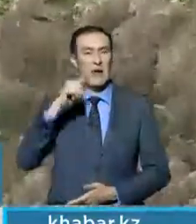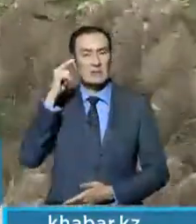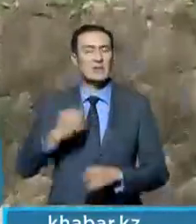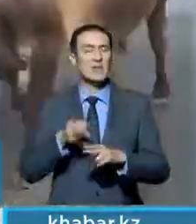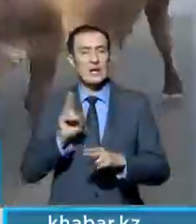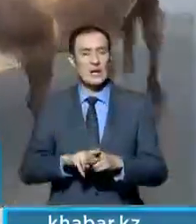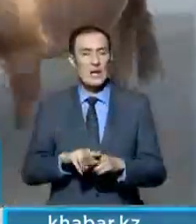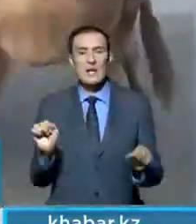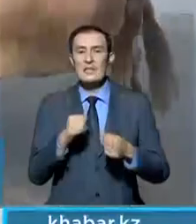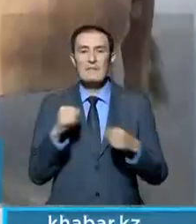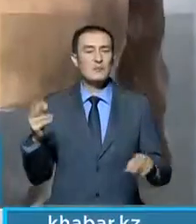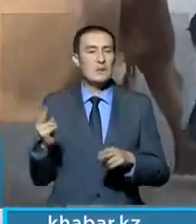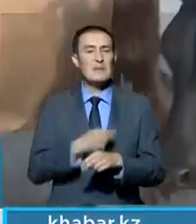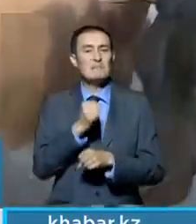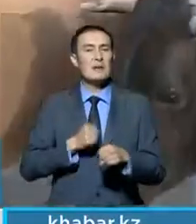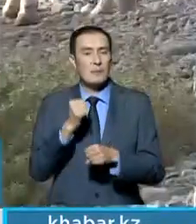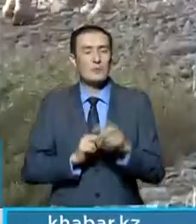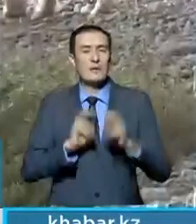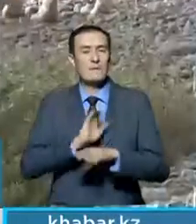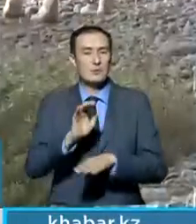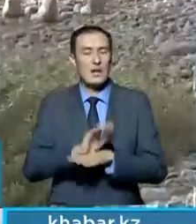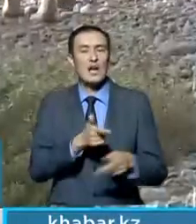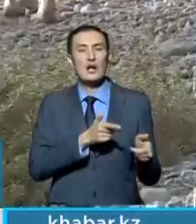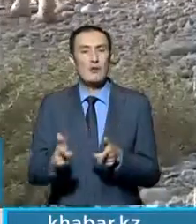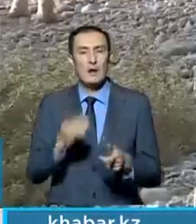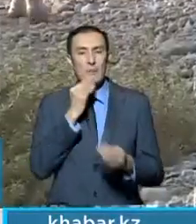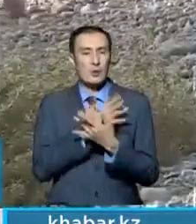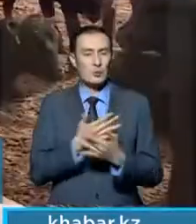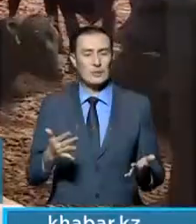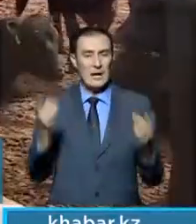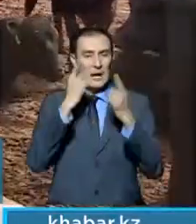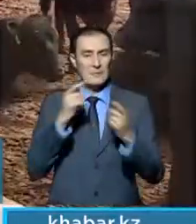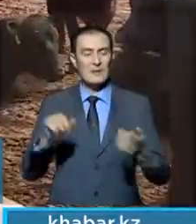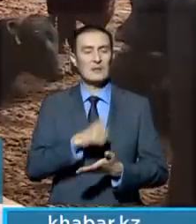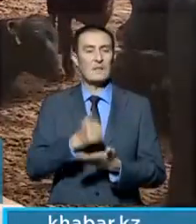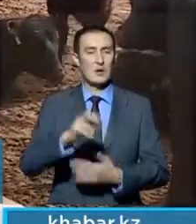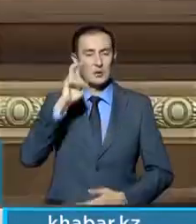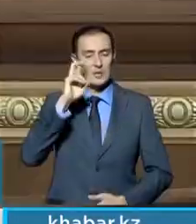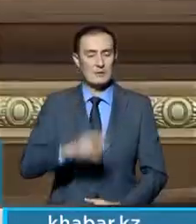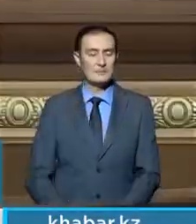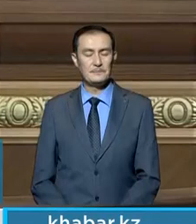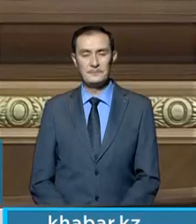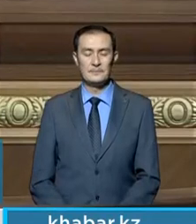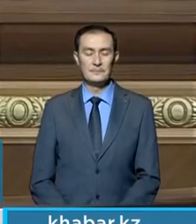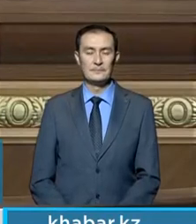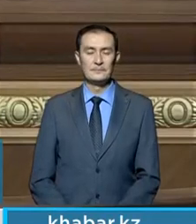это невозможно без переработки и производства готовой продукции, отметил глава государства.